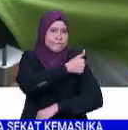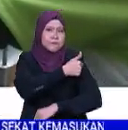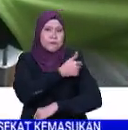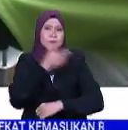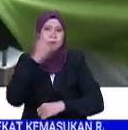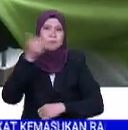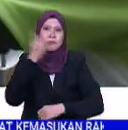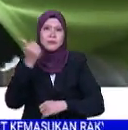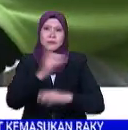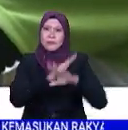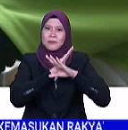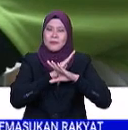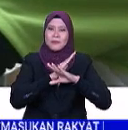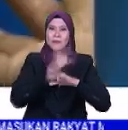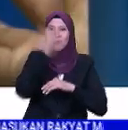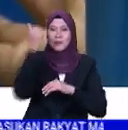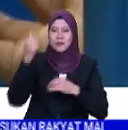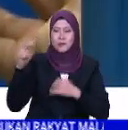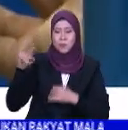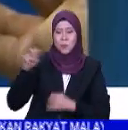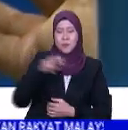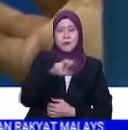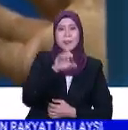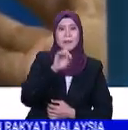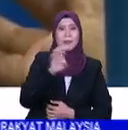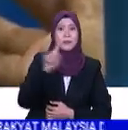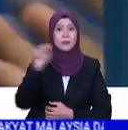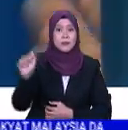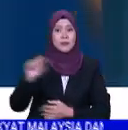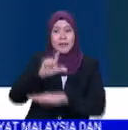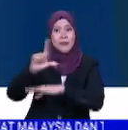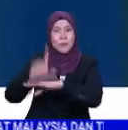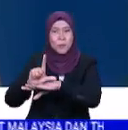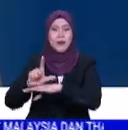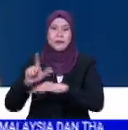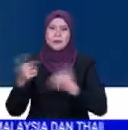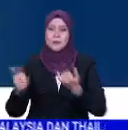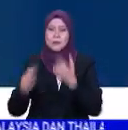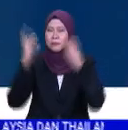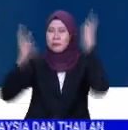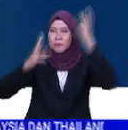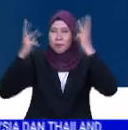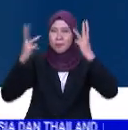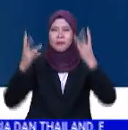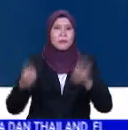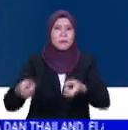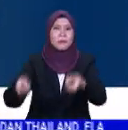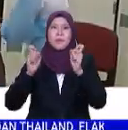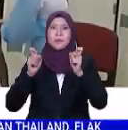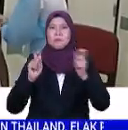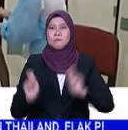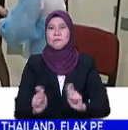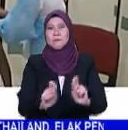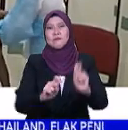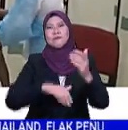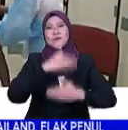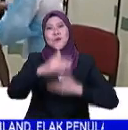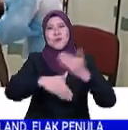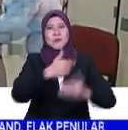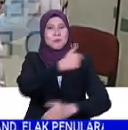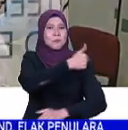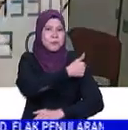Buktinya, penularan varian Delta di Labuan yang membimbangkan sebelum ini diatasi dengan tindakan pantas proses